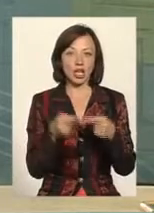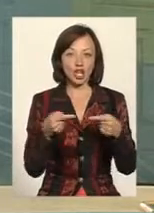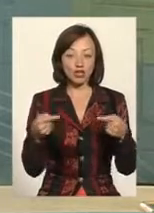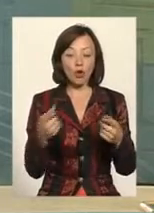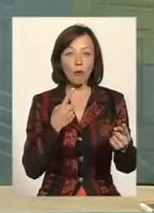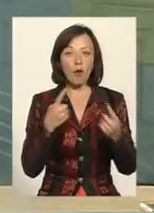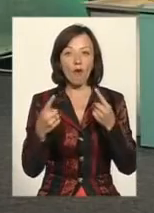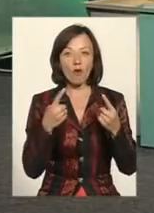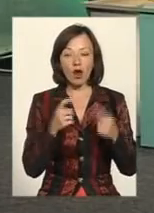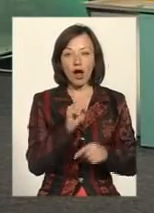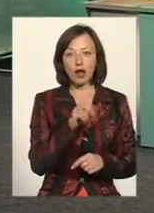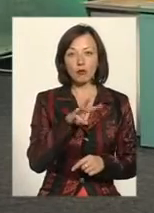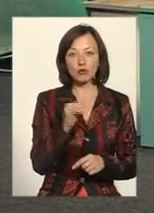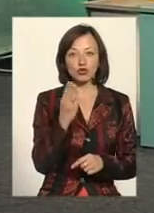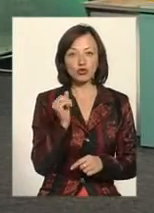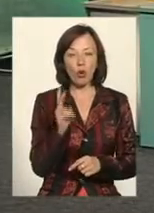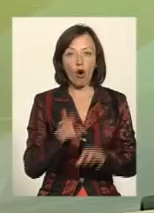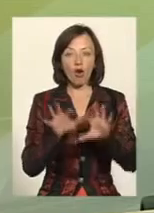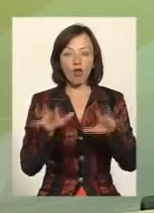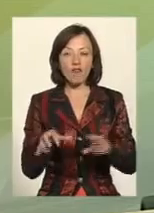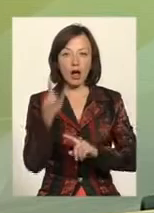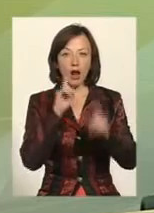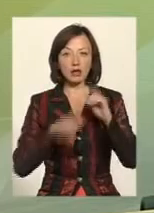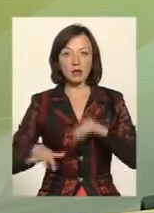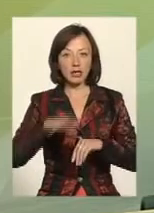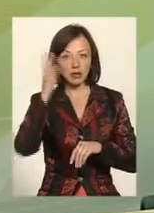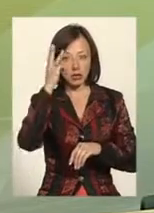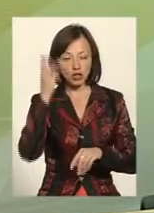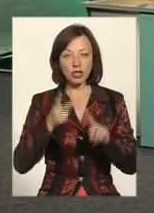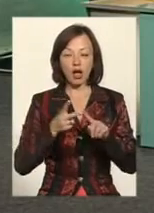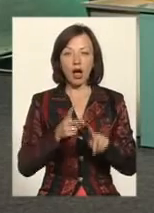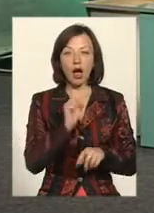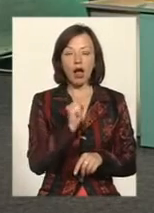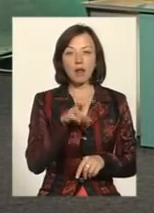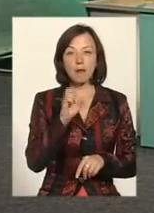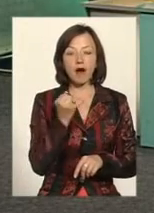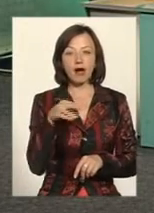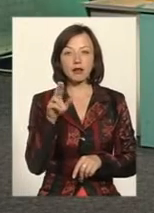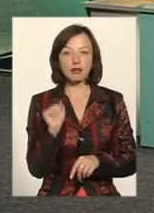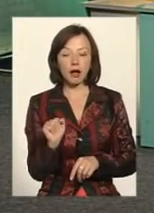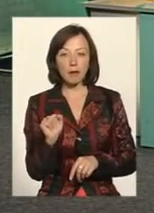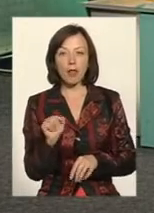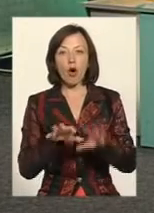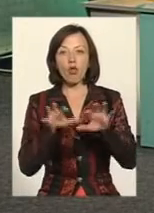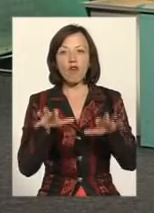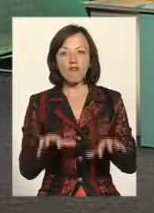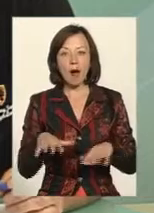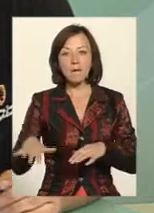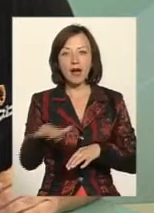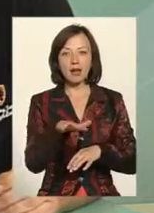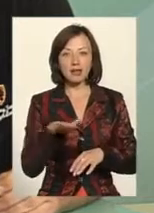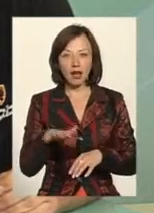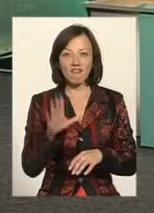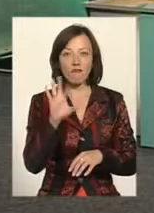говорити сьогодні із Алімом Міщуком, голова Ради Майдану Хмельниччини. Добрий вечір. Алла Байда, голова ГО Майдан Волочиського району. Всіх